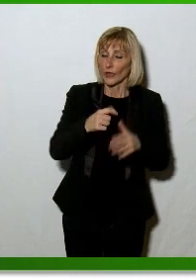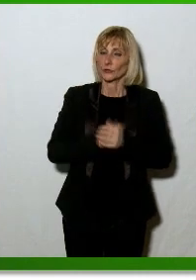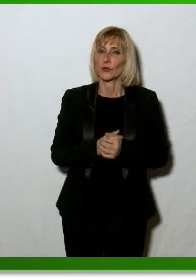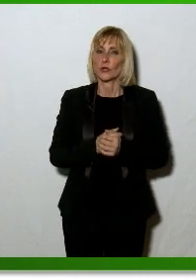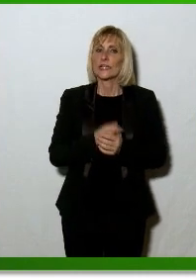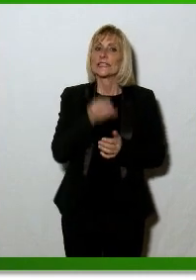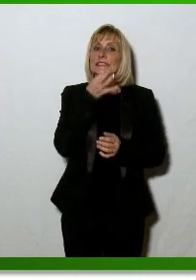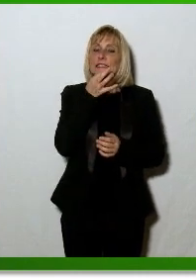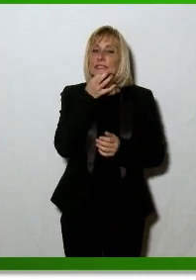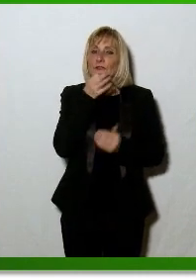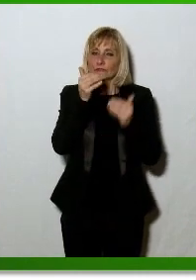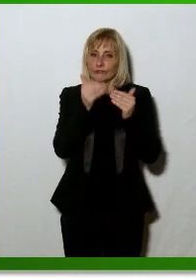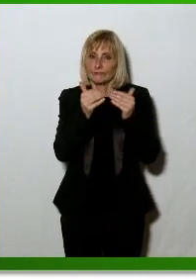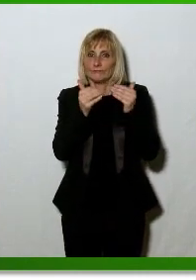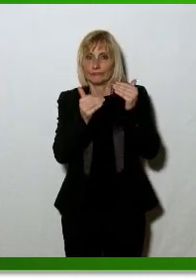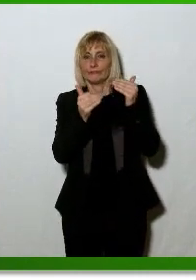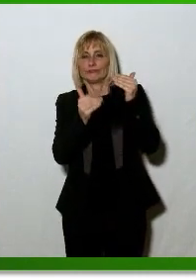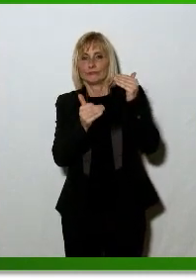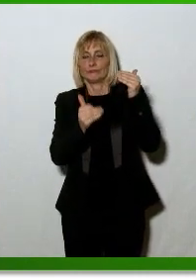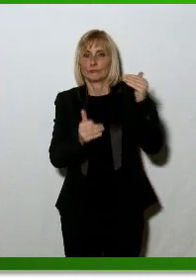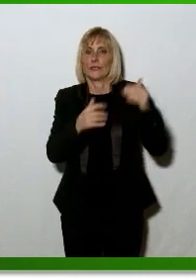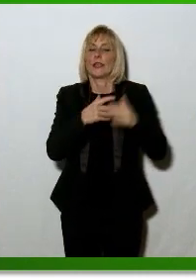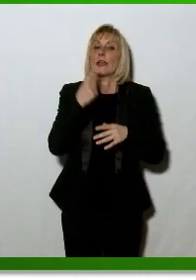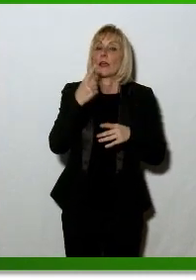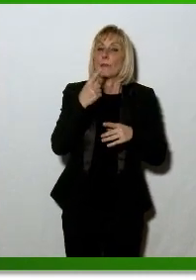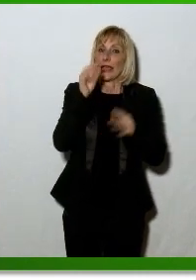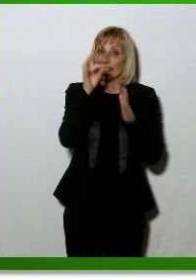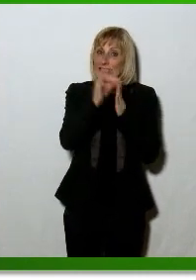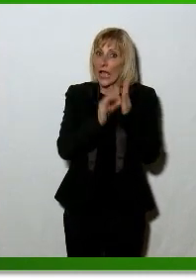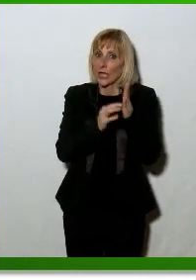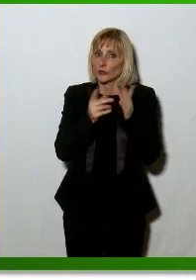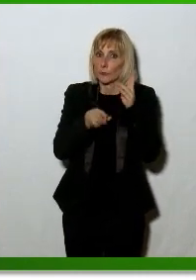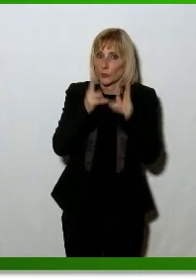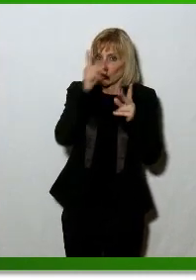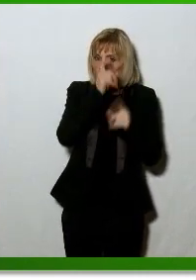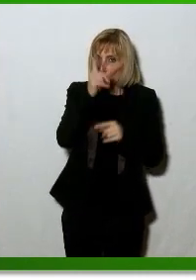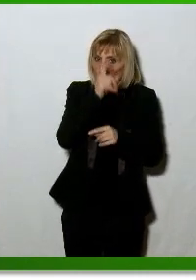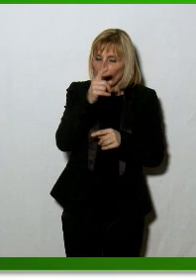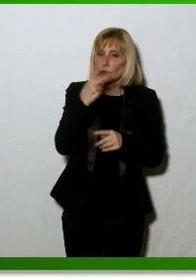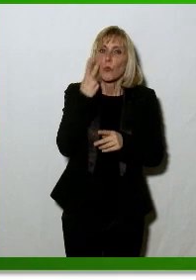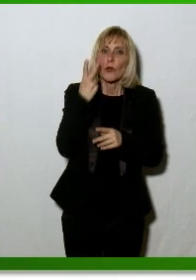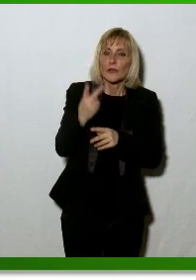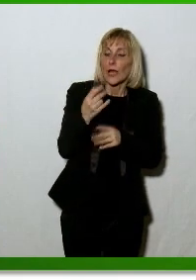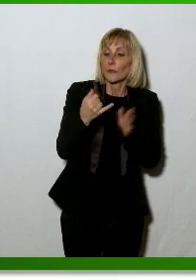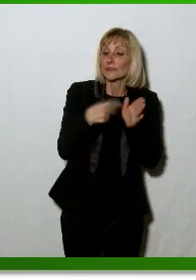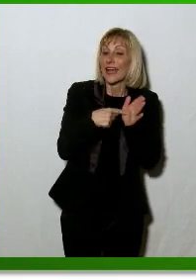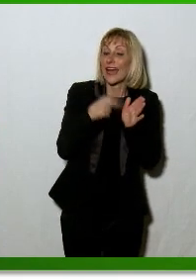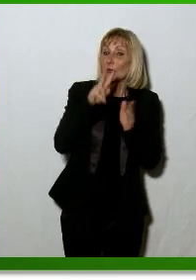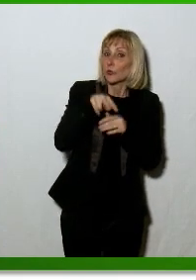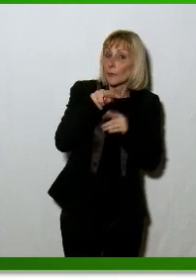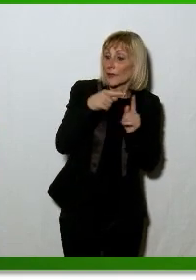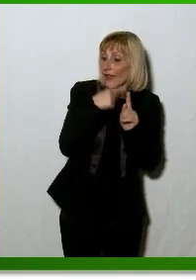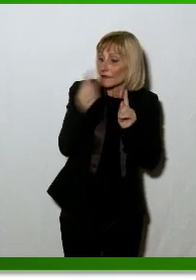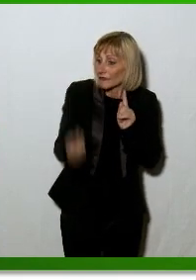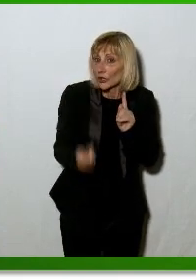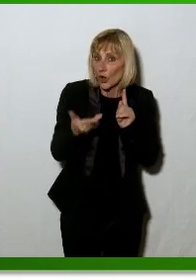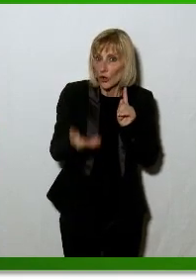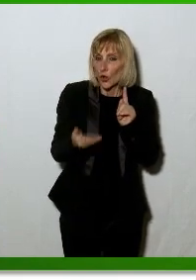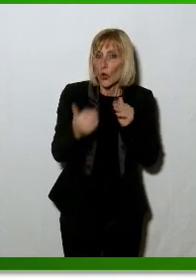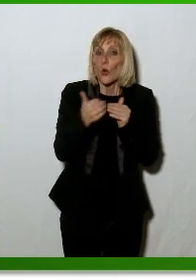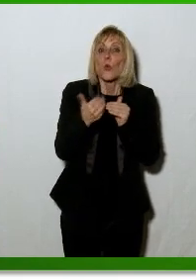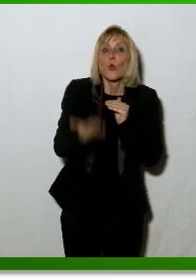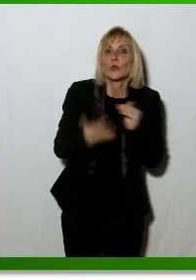dunque continuiamo a diminuire ma il dato è ancora più preoccupante se guardiamo agli ultimi 23 anni dal 2000 a oggi gli ultra